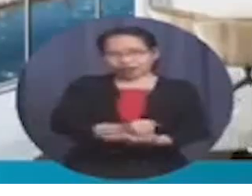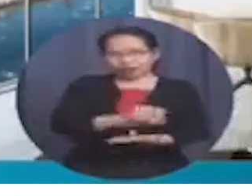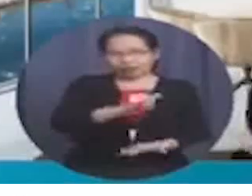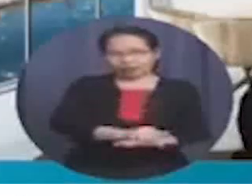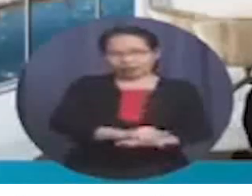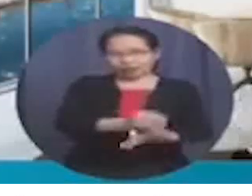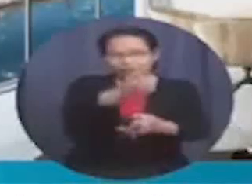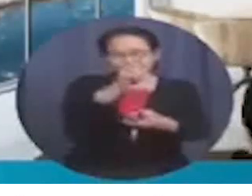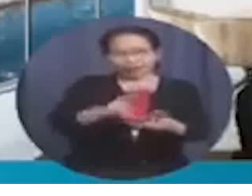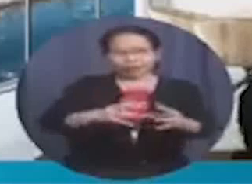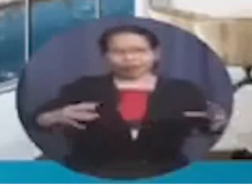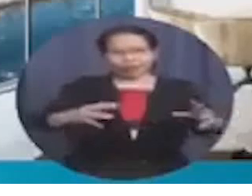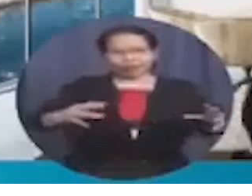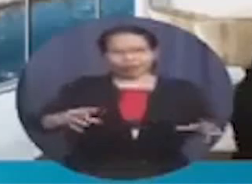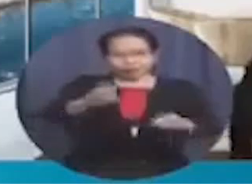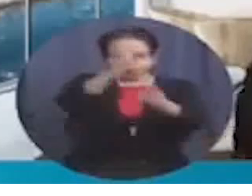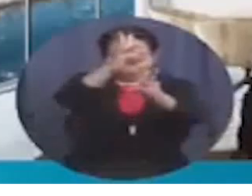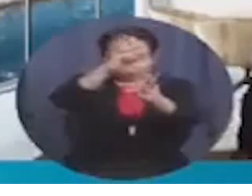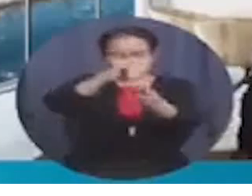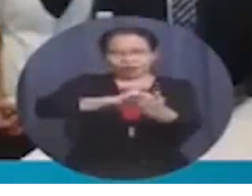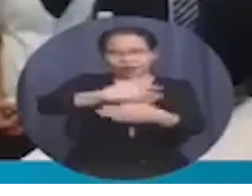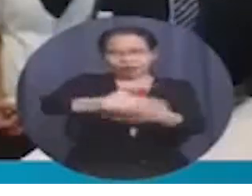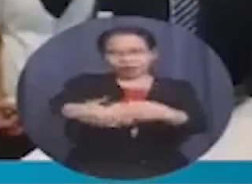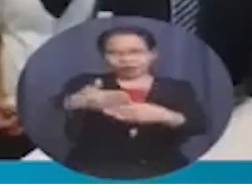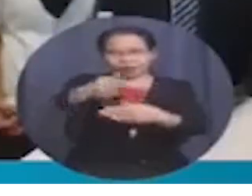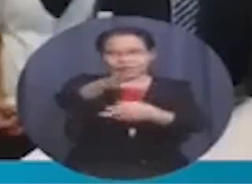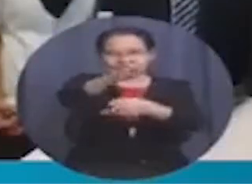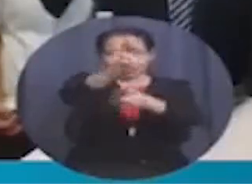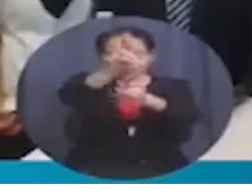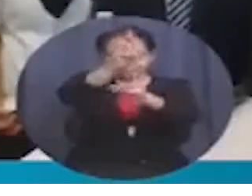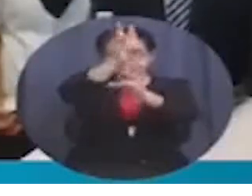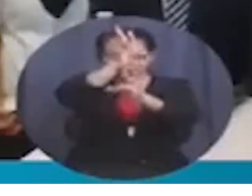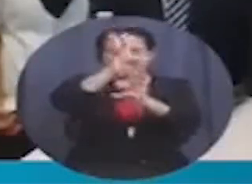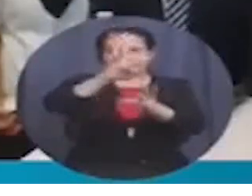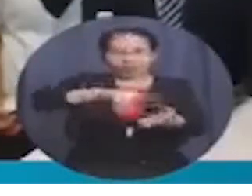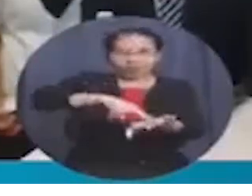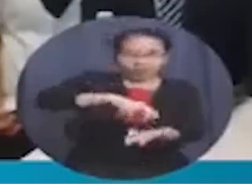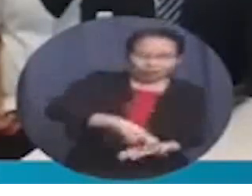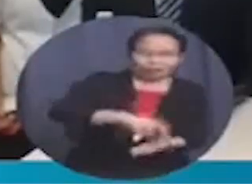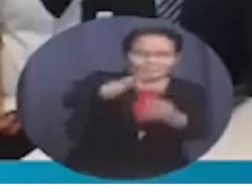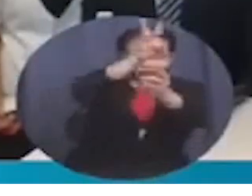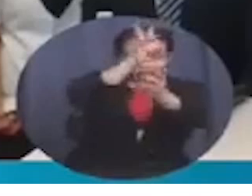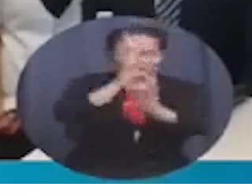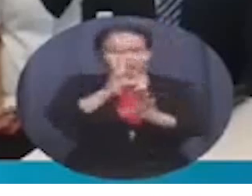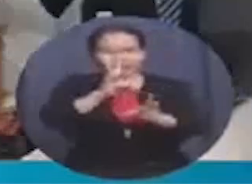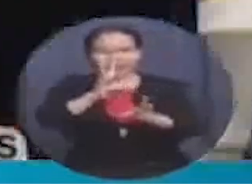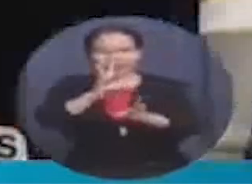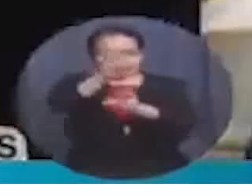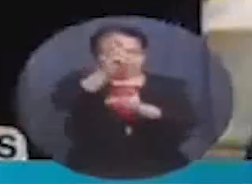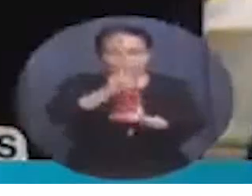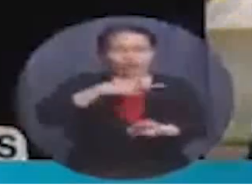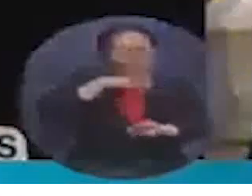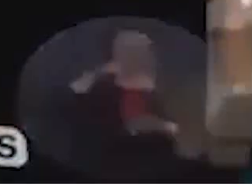Yun ba ang paggalang? Sobra na yun eh. Pagsamba na nga yun eh. Yung pagluhod, pagsamba yun. Ginagalang